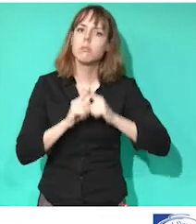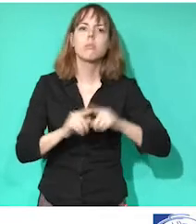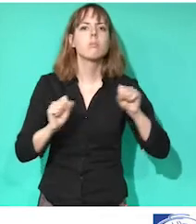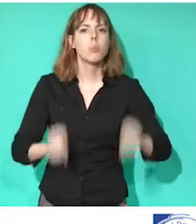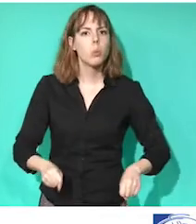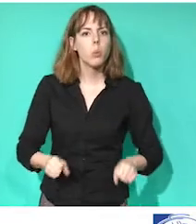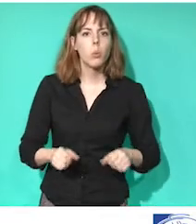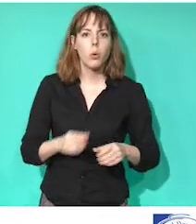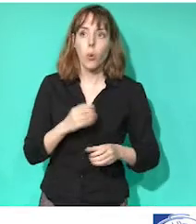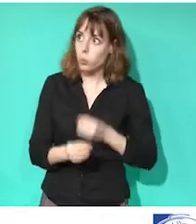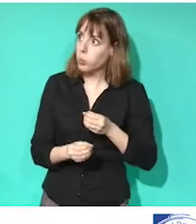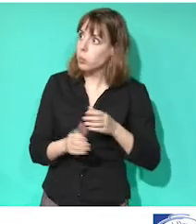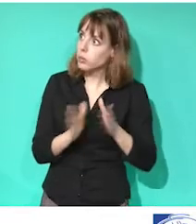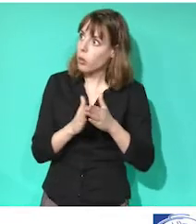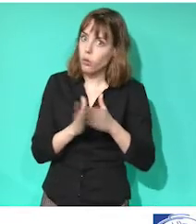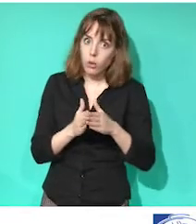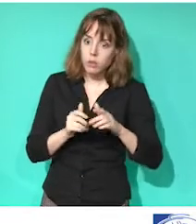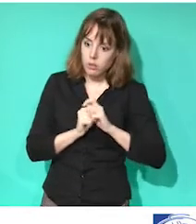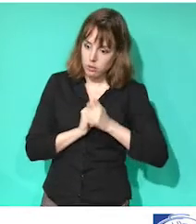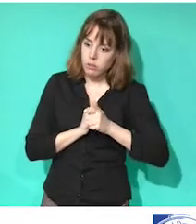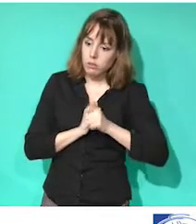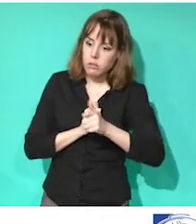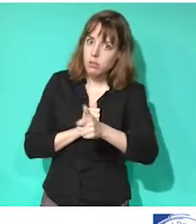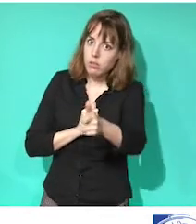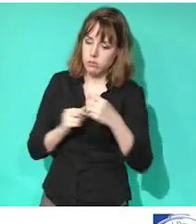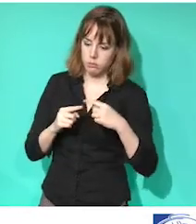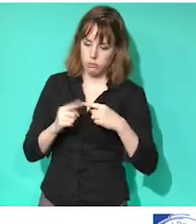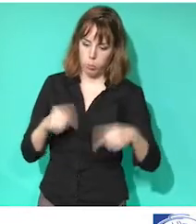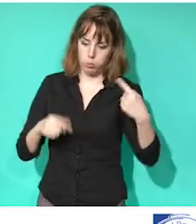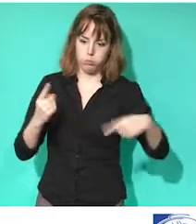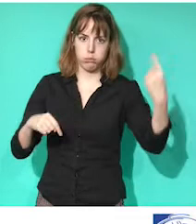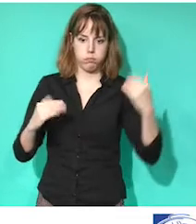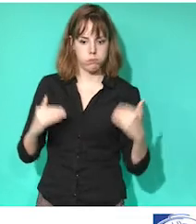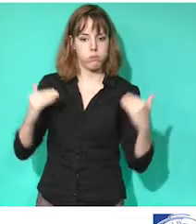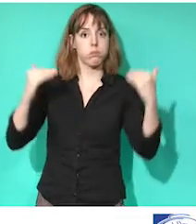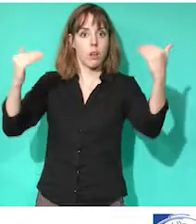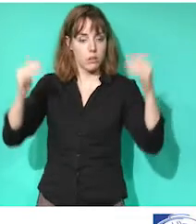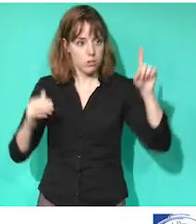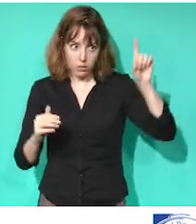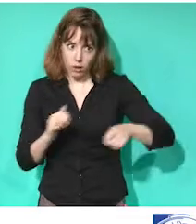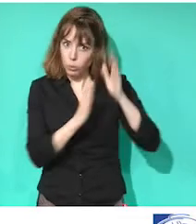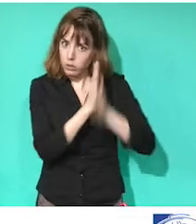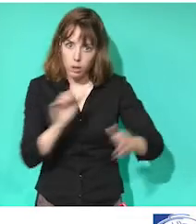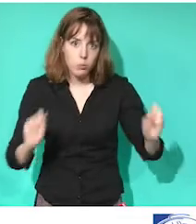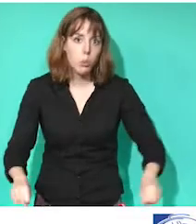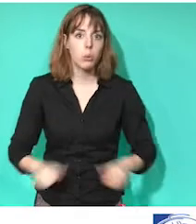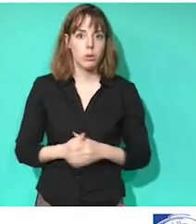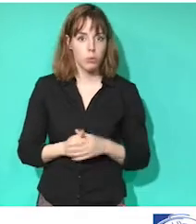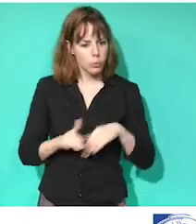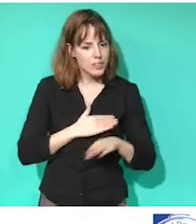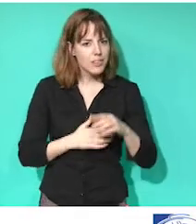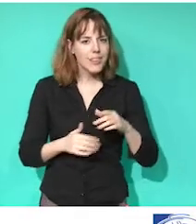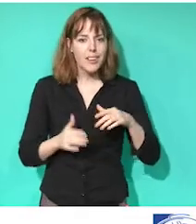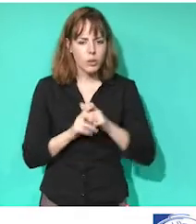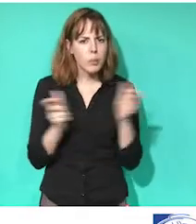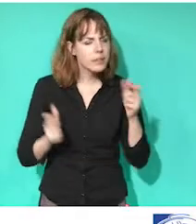de carrière et évoluer dans la hiérarchie. Poser les questions aussi de l'évolution de carrière dans l'entreprise, poser la question aussi de la rémunération des hommes dans